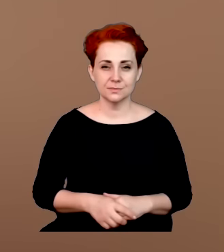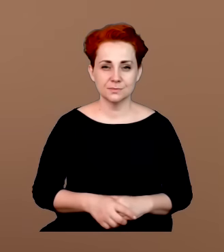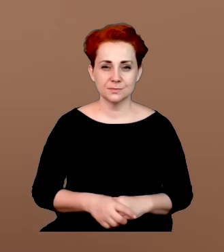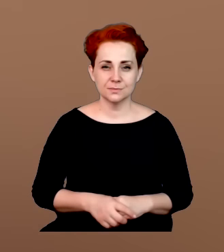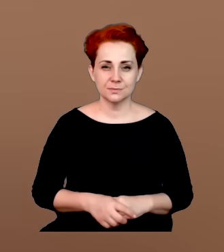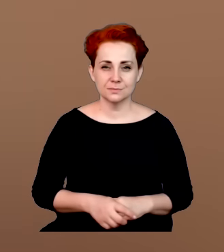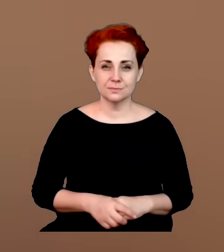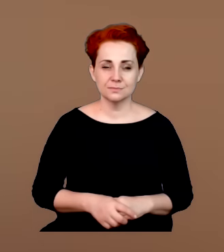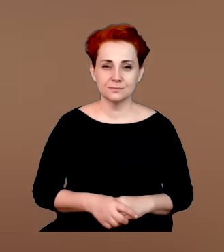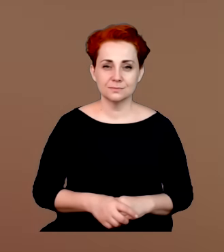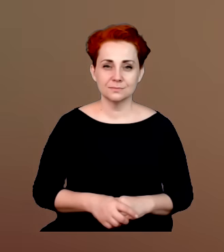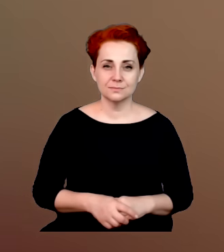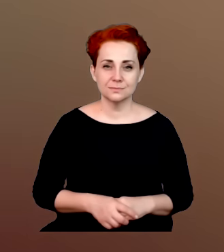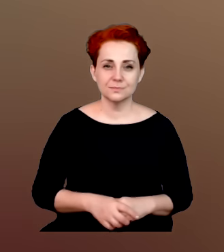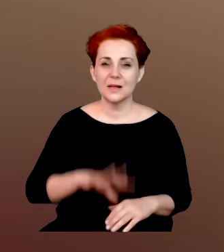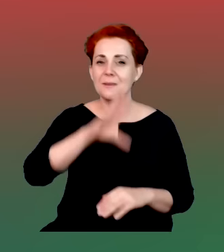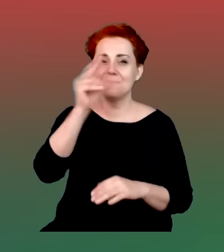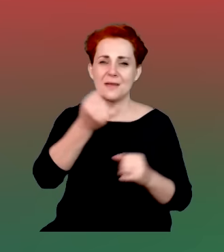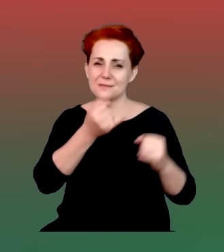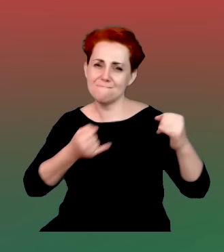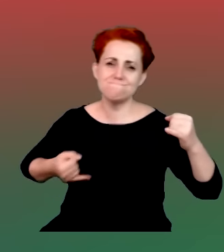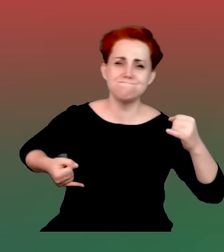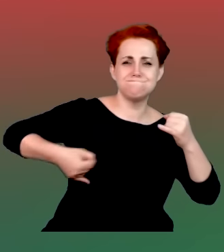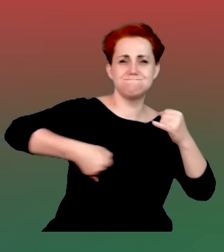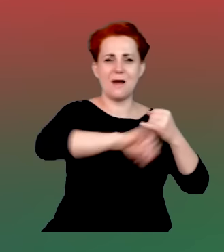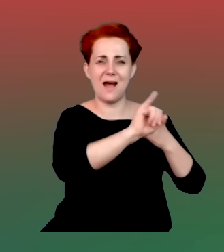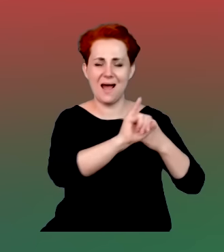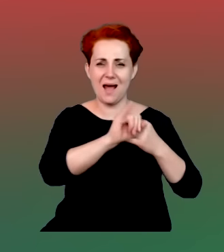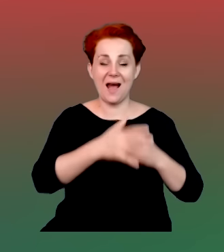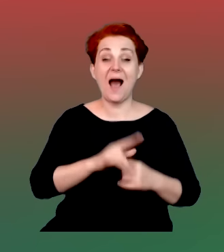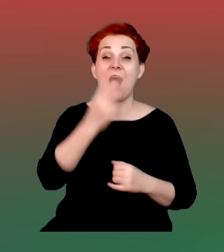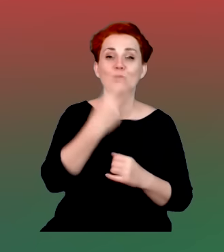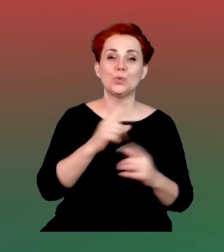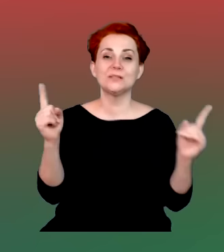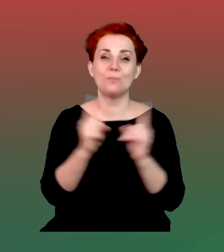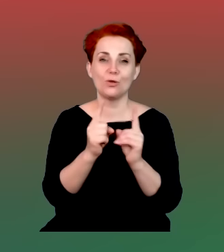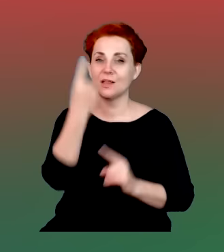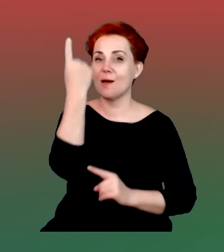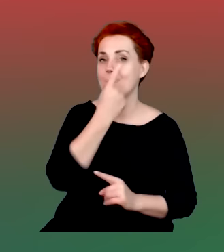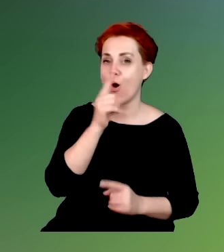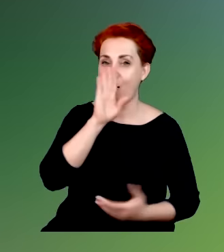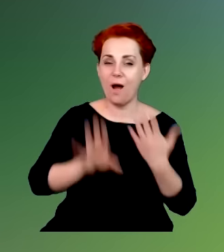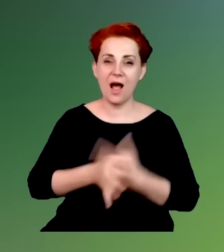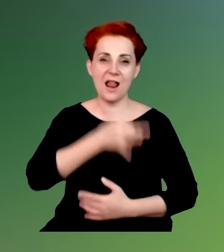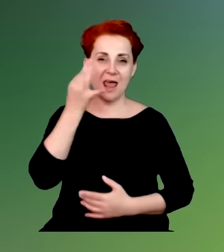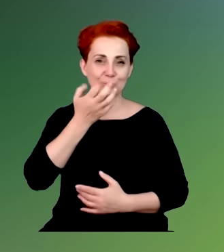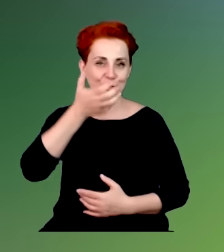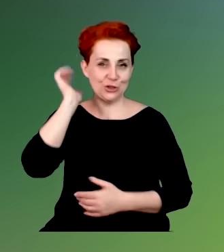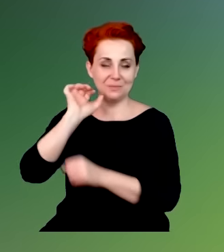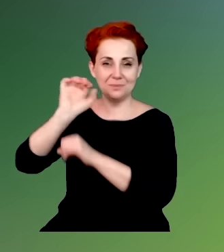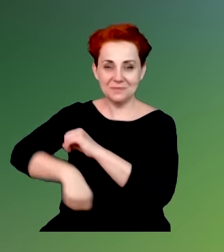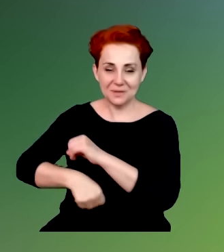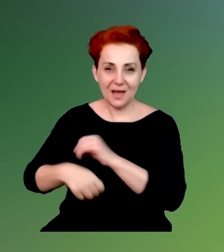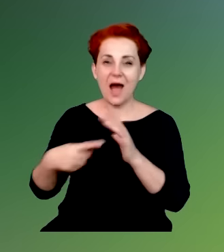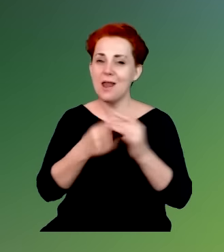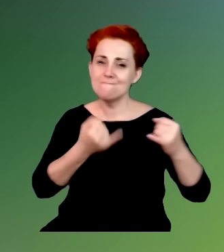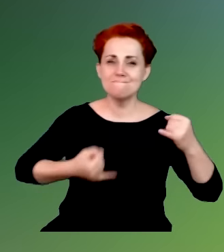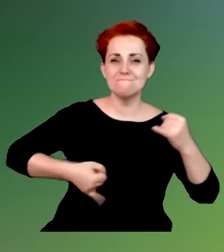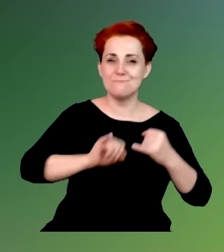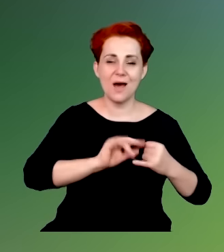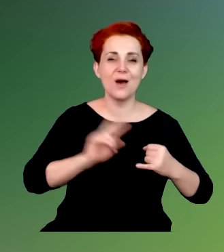Ozdobą meczu było przepiękne trafienie Ardy Gulera. W drugim spotkaniu tej grupy Portugalia okazała się lepsza od Czechów, ale bramkę na wagę zwycięstwa